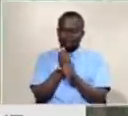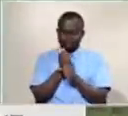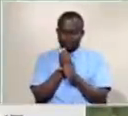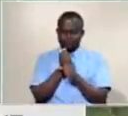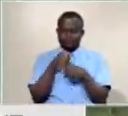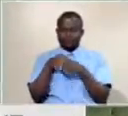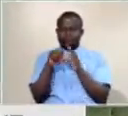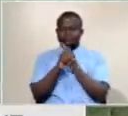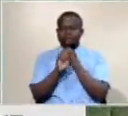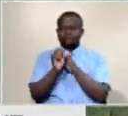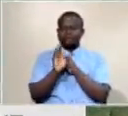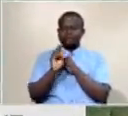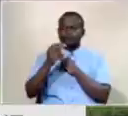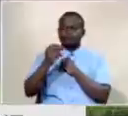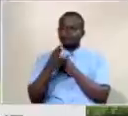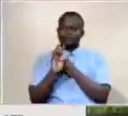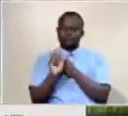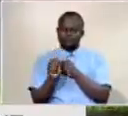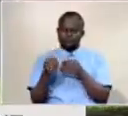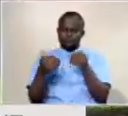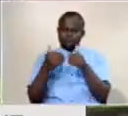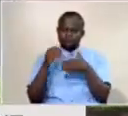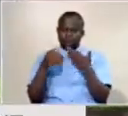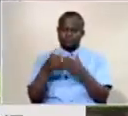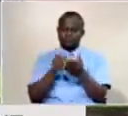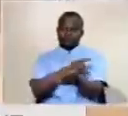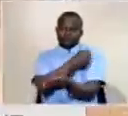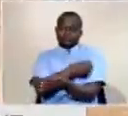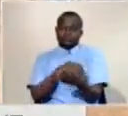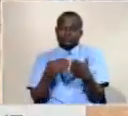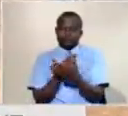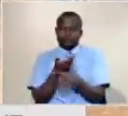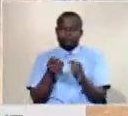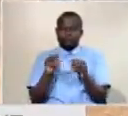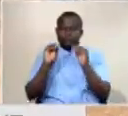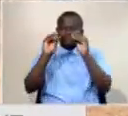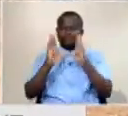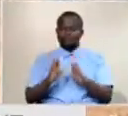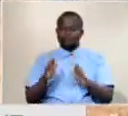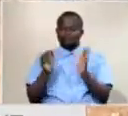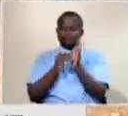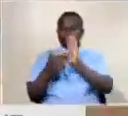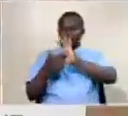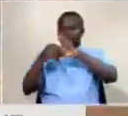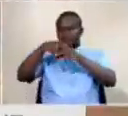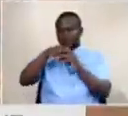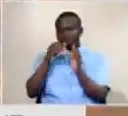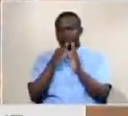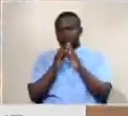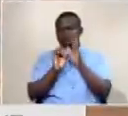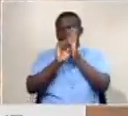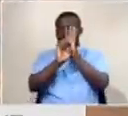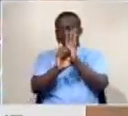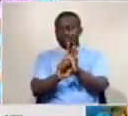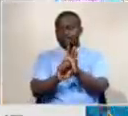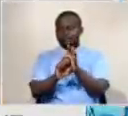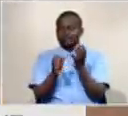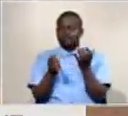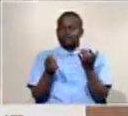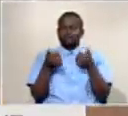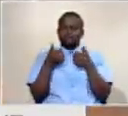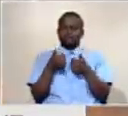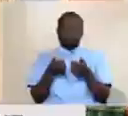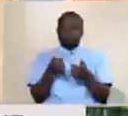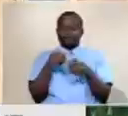abawuturiye bo mu murenge wa Tabagwe begerejwe ivuriro rishya, naho abatuye Karama nabo bahabwa ishuri ryigisha imyuga n'ubumenyingiro, hanagaragara n'umudugudu ntangarugero gishura IDP Model